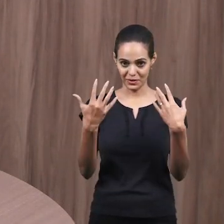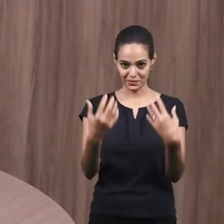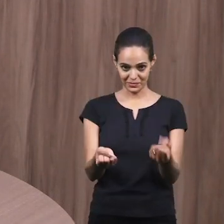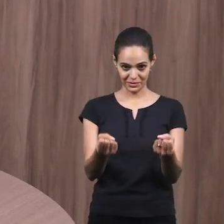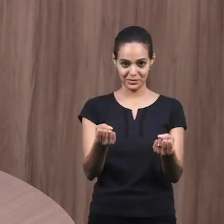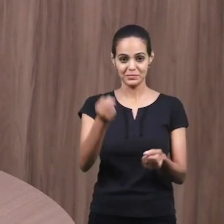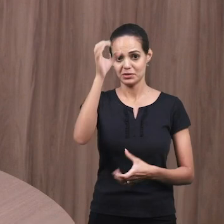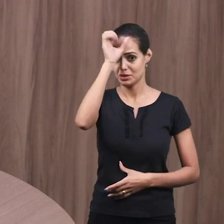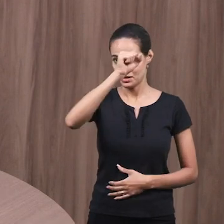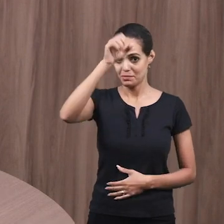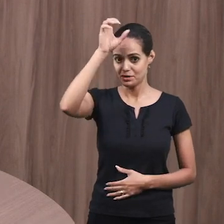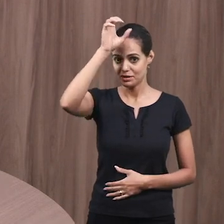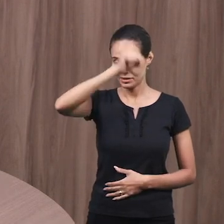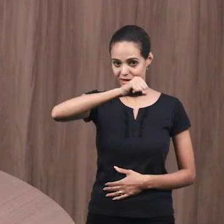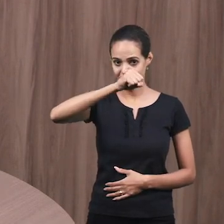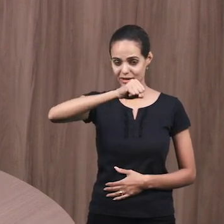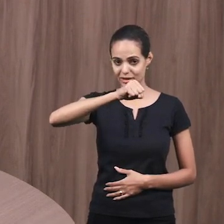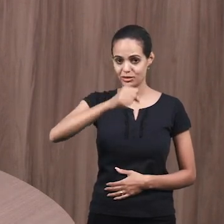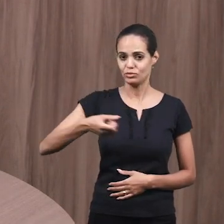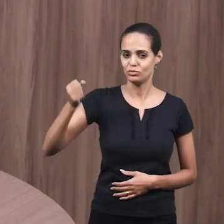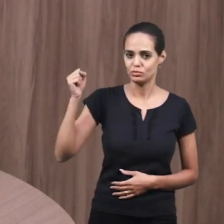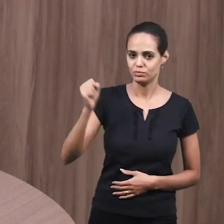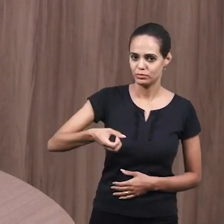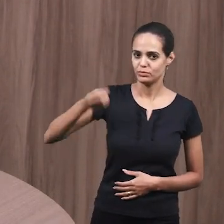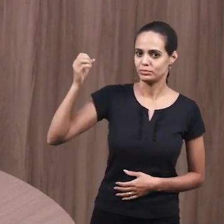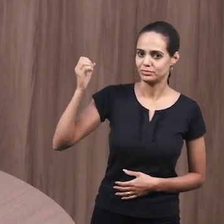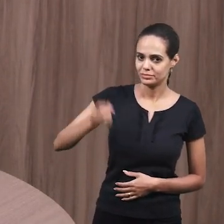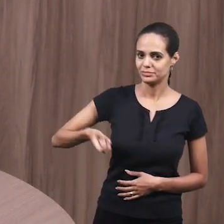apprendre au chocalho.